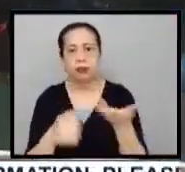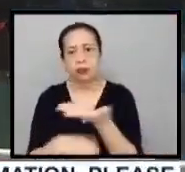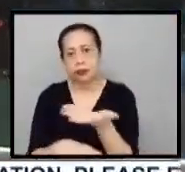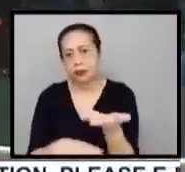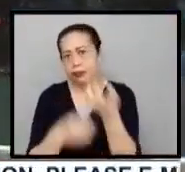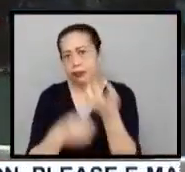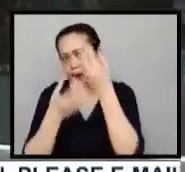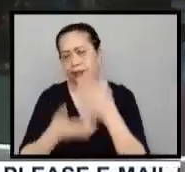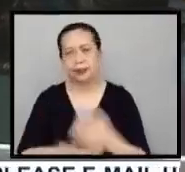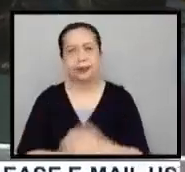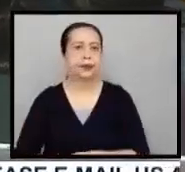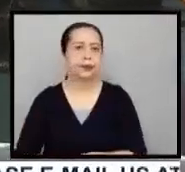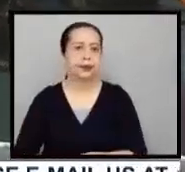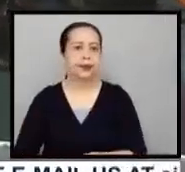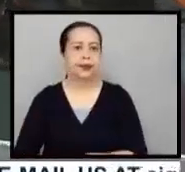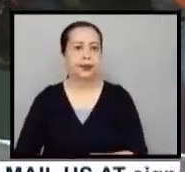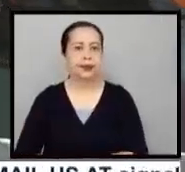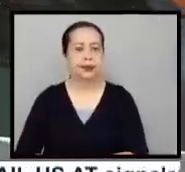sir.